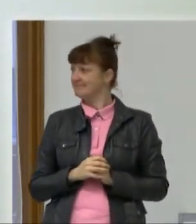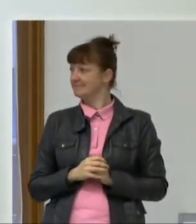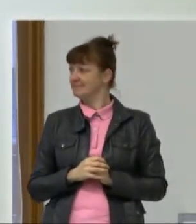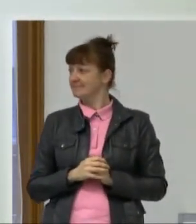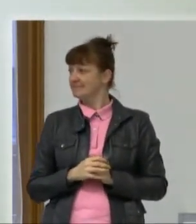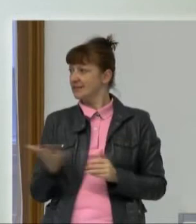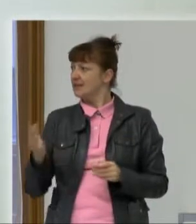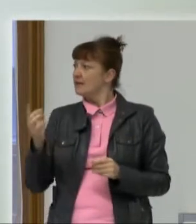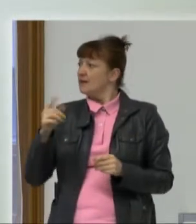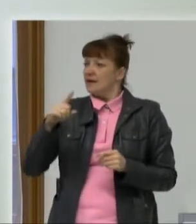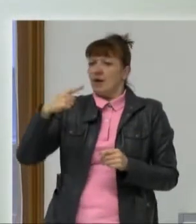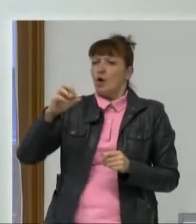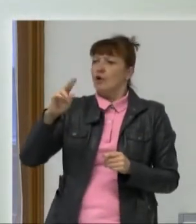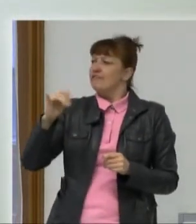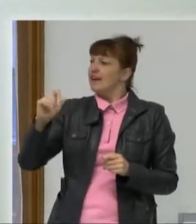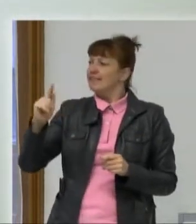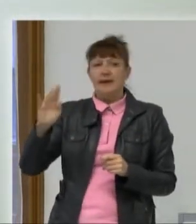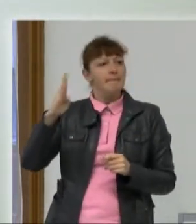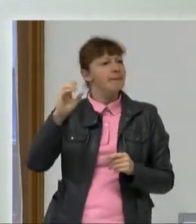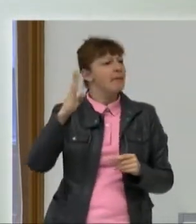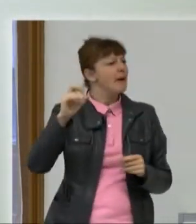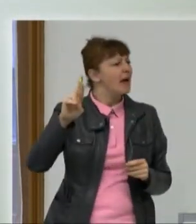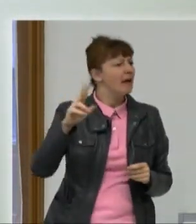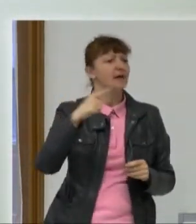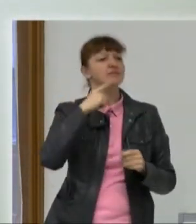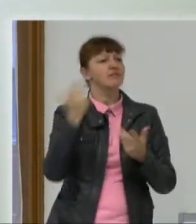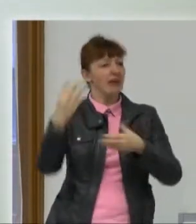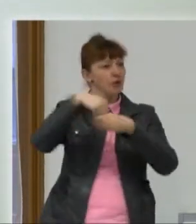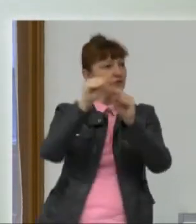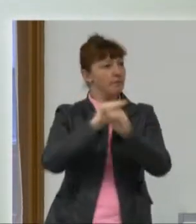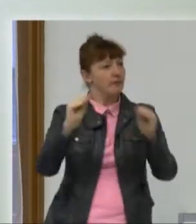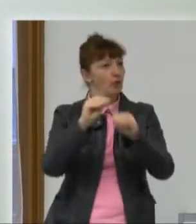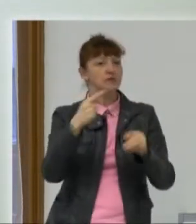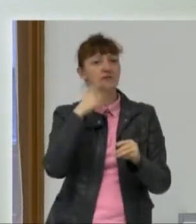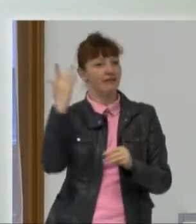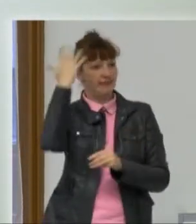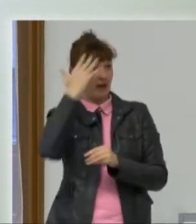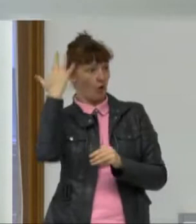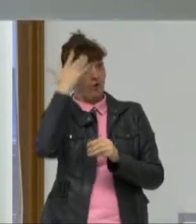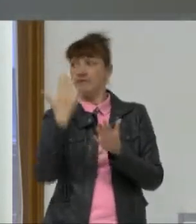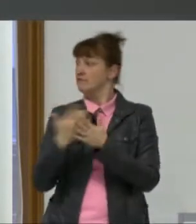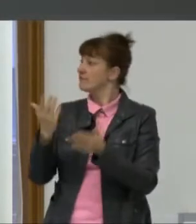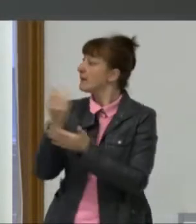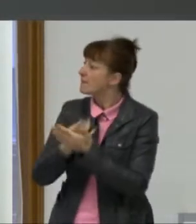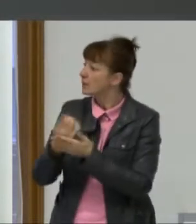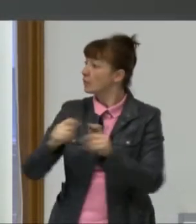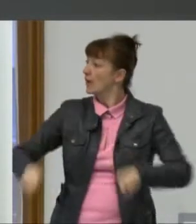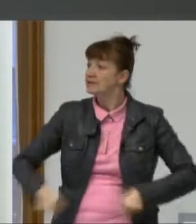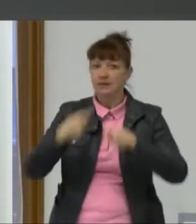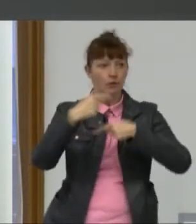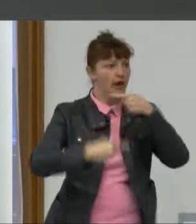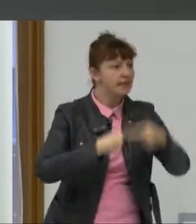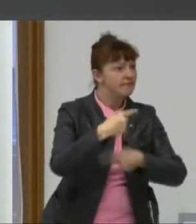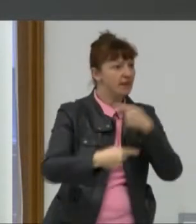Gottfried Biber hat eben inklusive Pädagogik definiert als Theorien zur Bildung, Erziehung und Entwicklung,